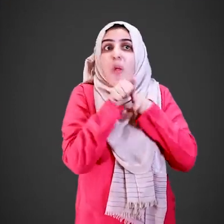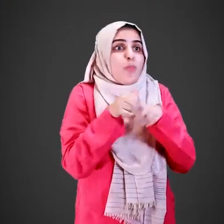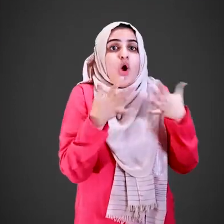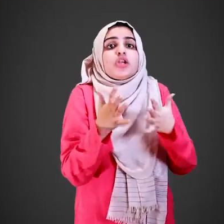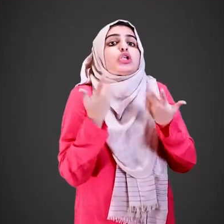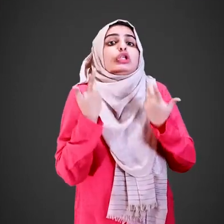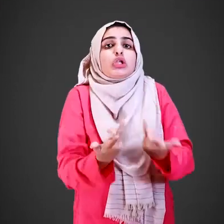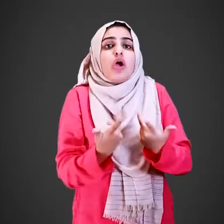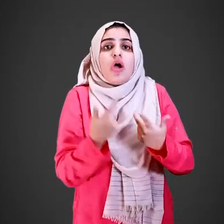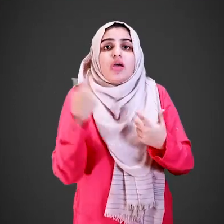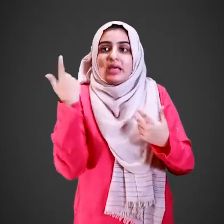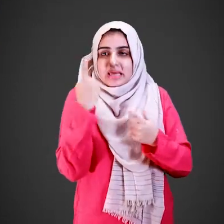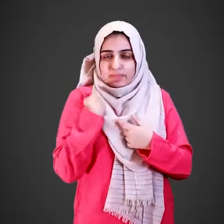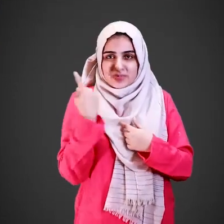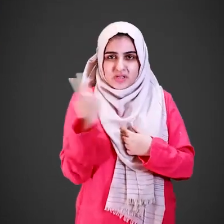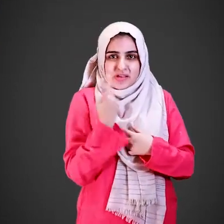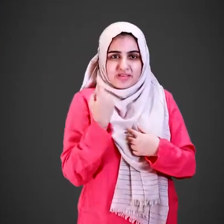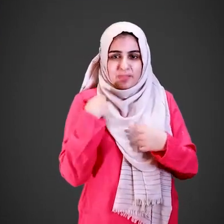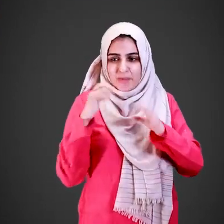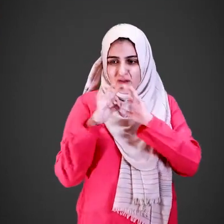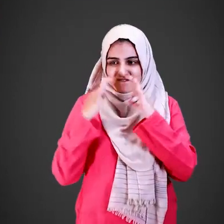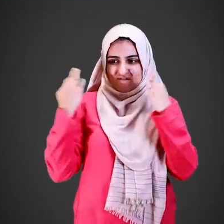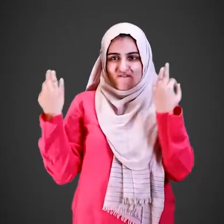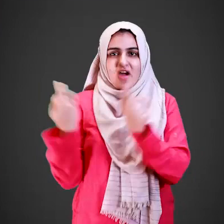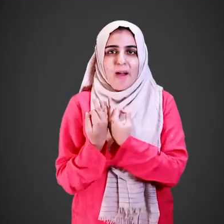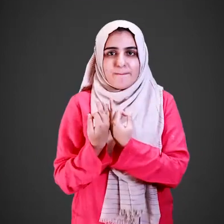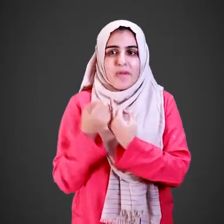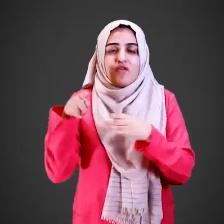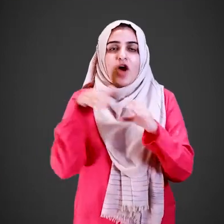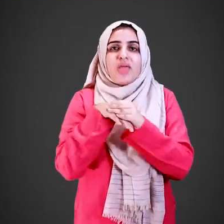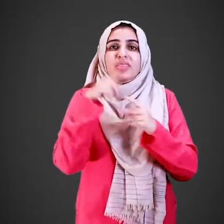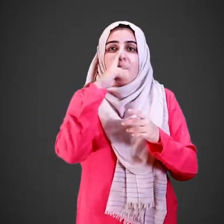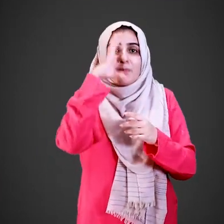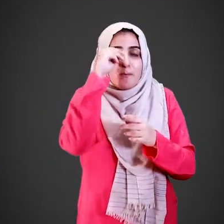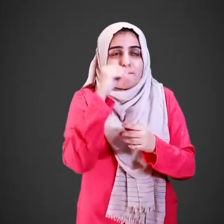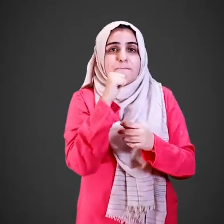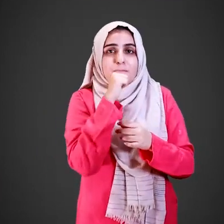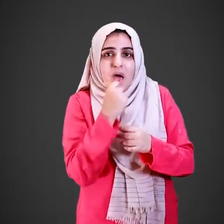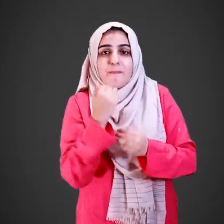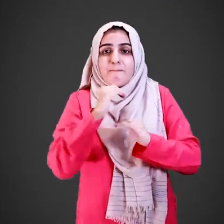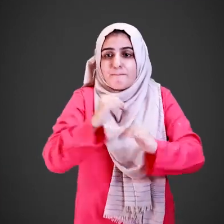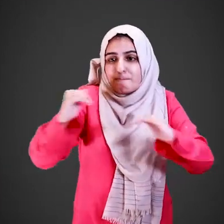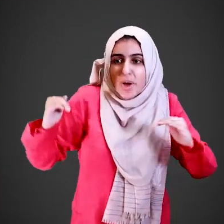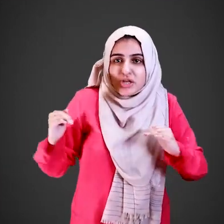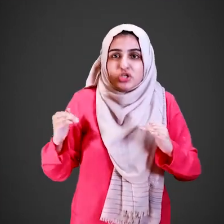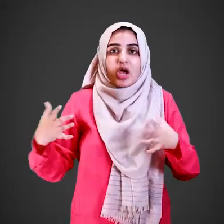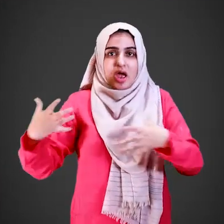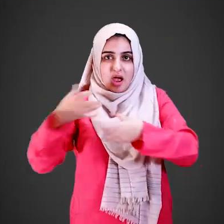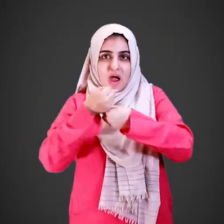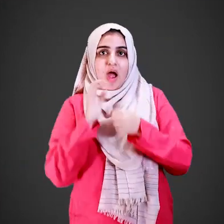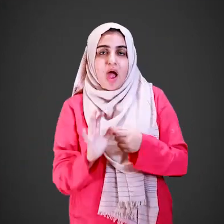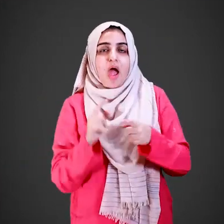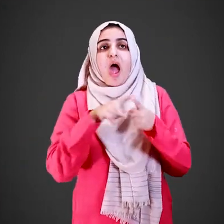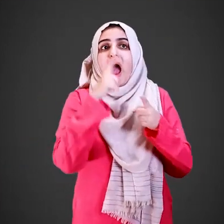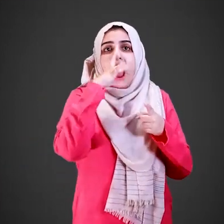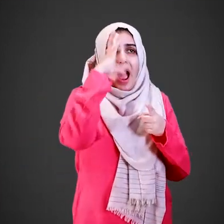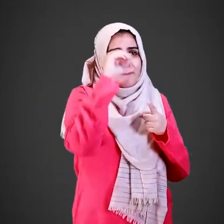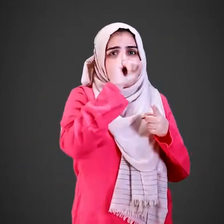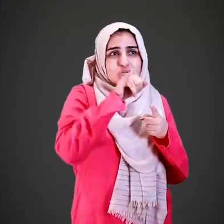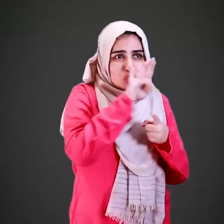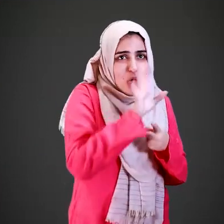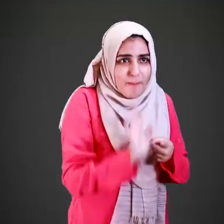ऊपर, तो इससे हमें अंदाज़ा हो जाता है कि हर किसी भी मुल्क में रहने वाले जो लोग हैं, उनका जो लिविंग स्टैंडर्ड है, जो लोगों के पास